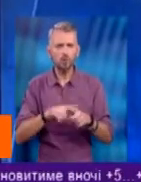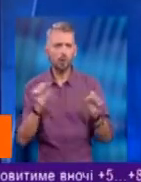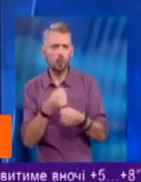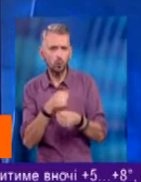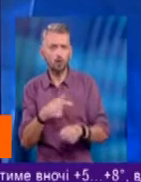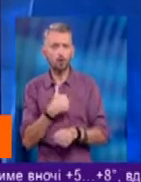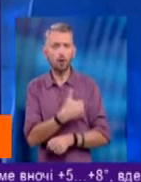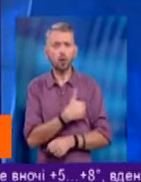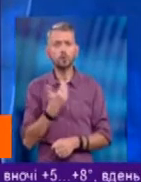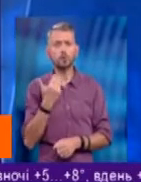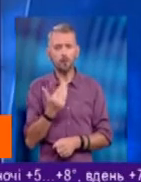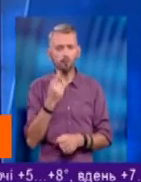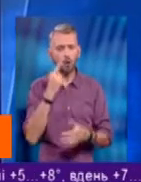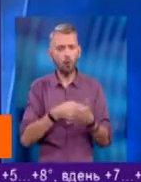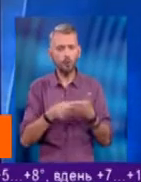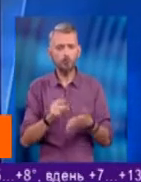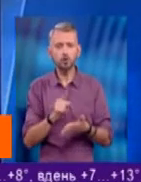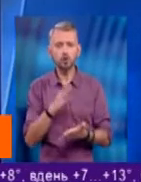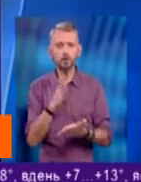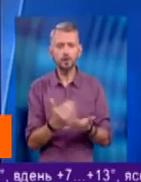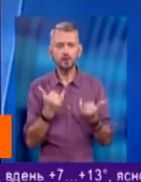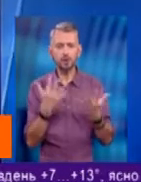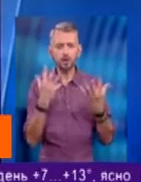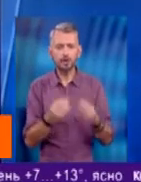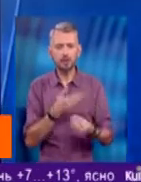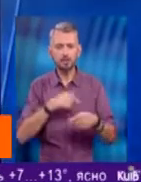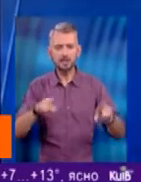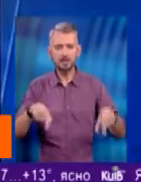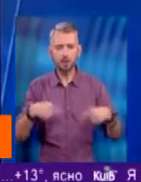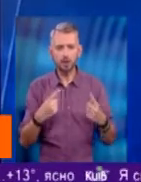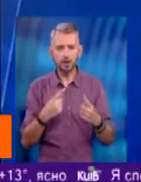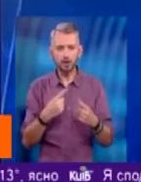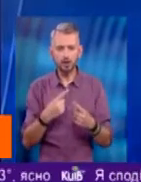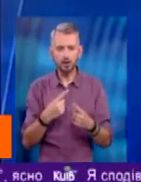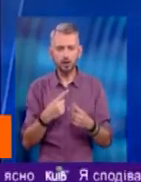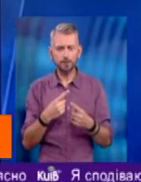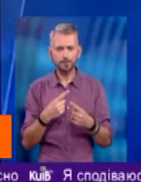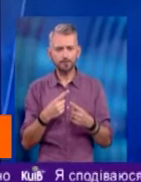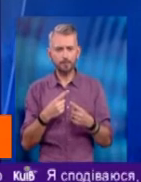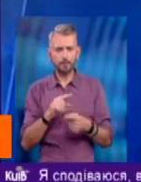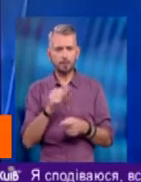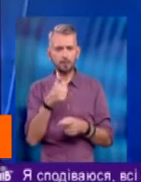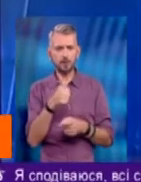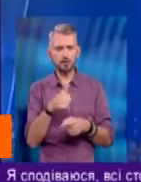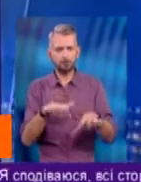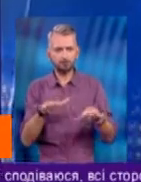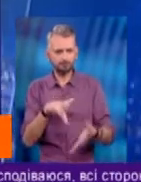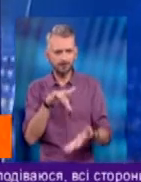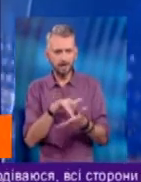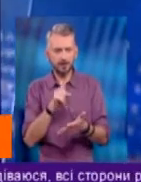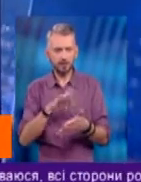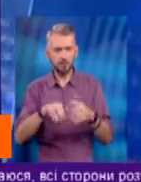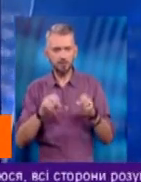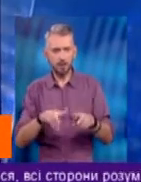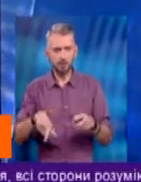я хочу вам наголосити, що є на сьогоднішній день, ми створили First Road Safety Hub, це перший хаб з безпеки на дорозі